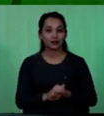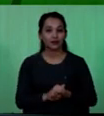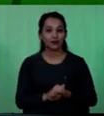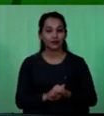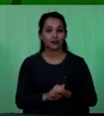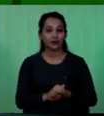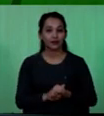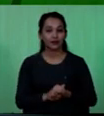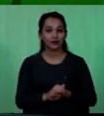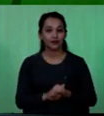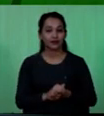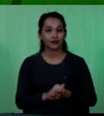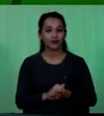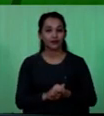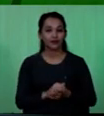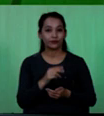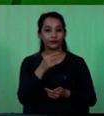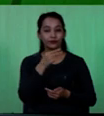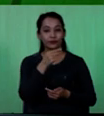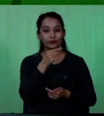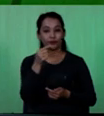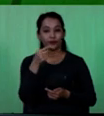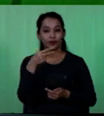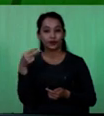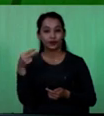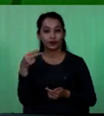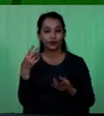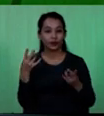Tagiga bir yoki ikki chiziq chiziladi.